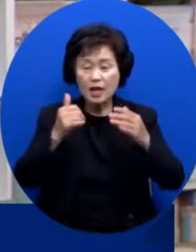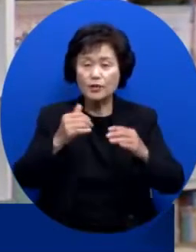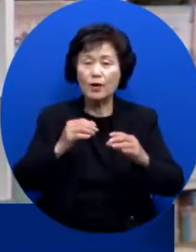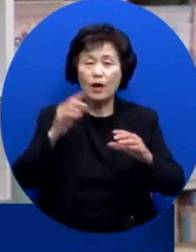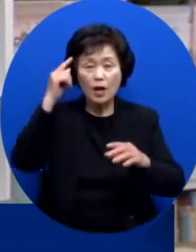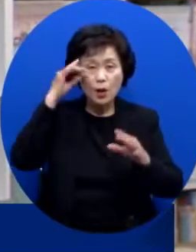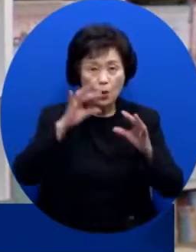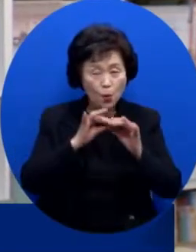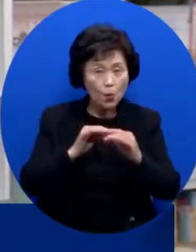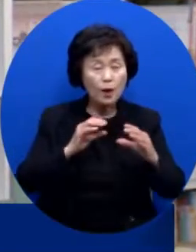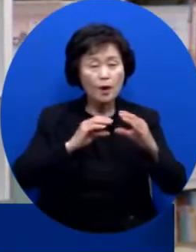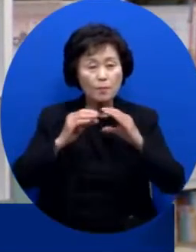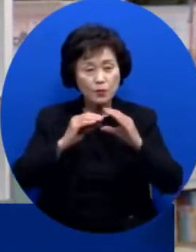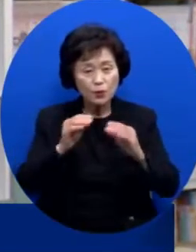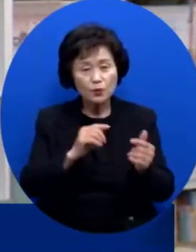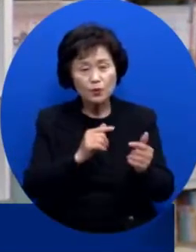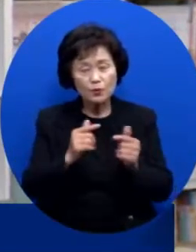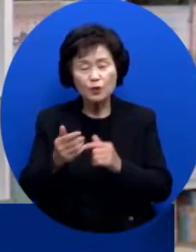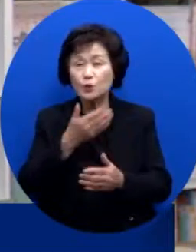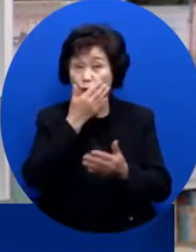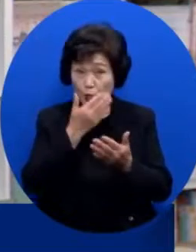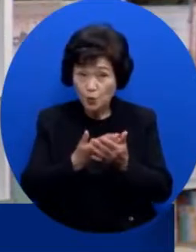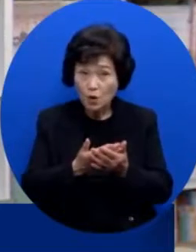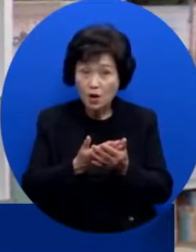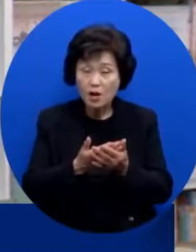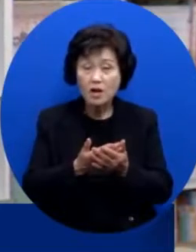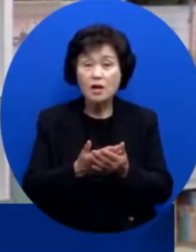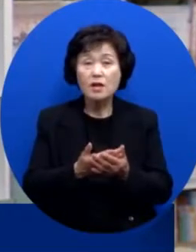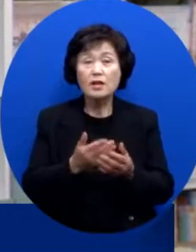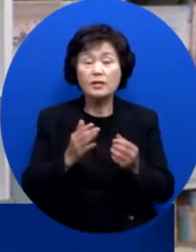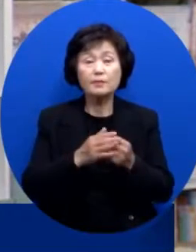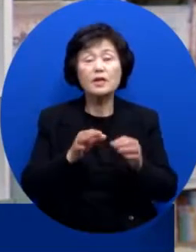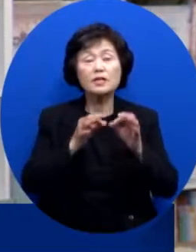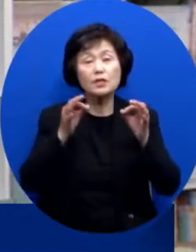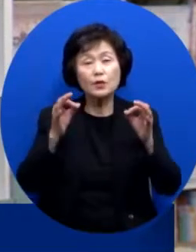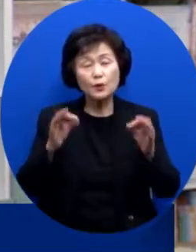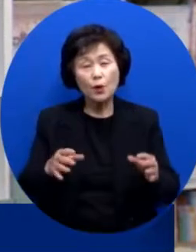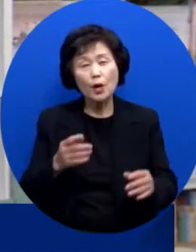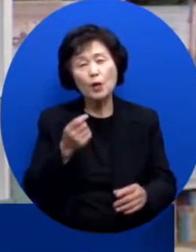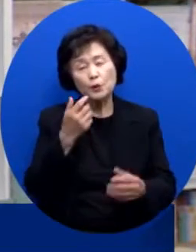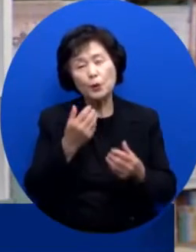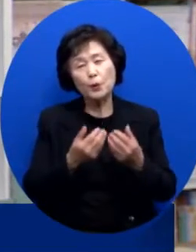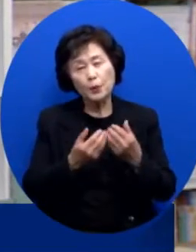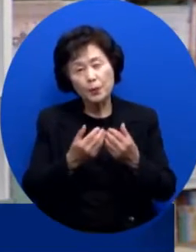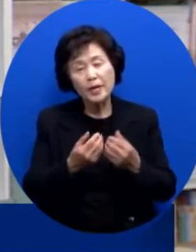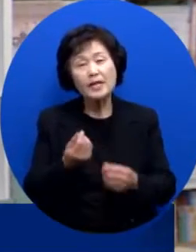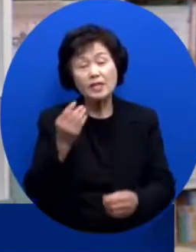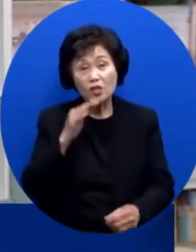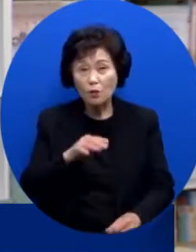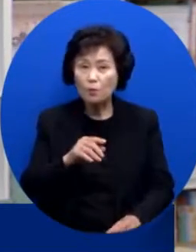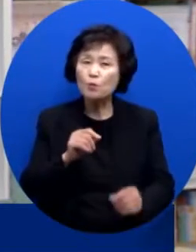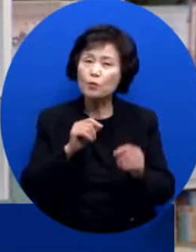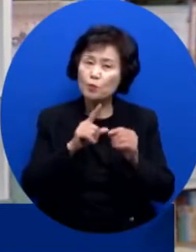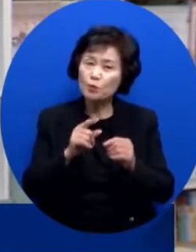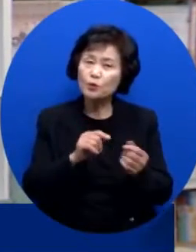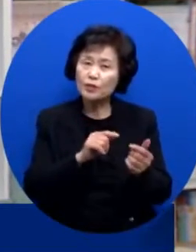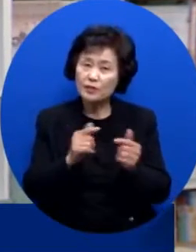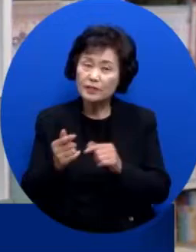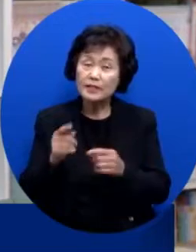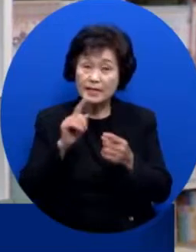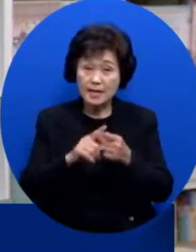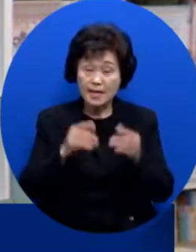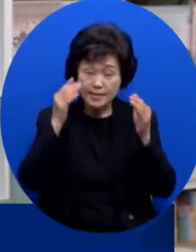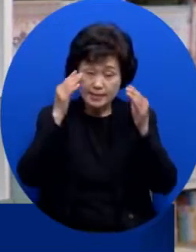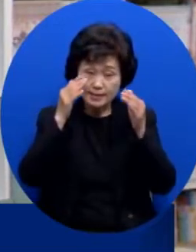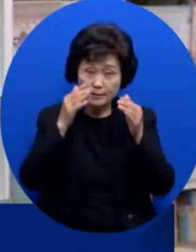소통 이런 부분이 참 중요한 부분인데 그동안 좀 소외됐던 것 같아요. 그래서 이런 부분에 대해서 더 좀